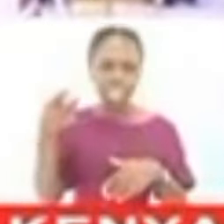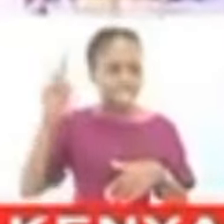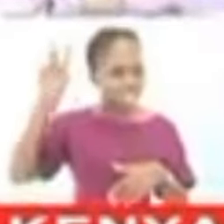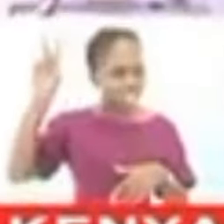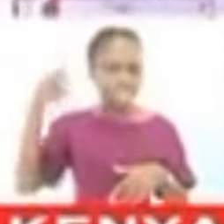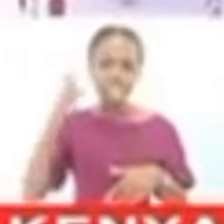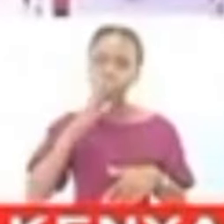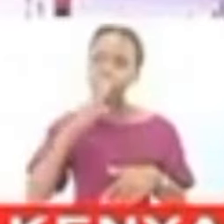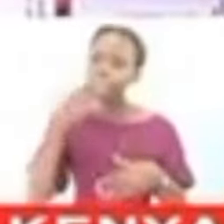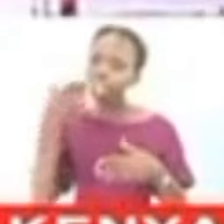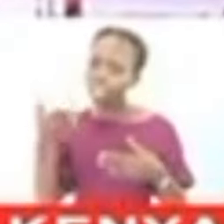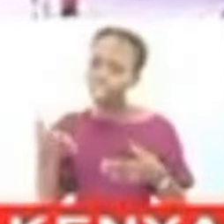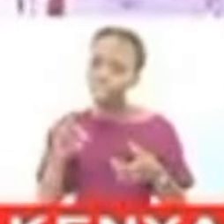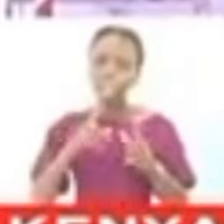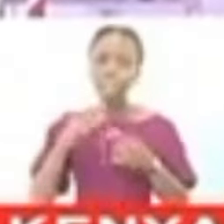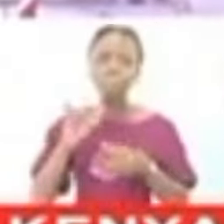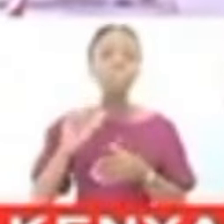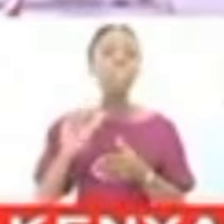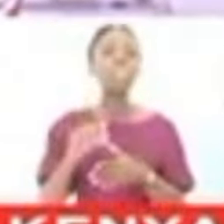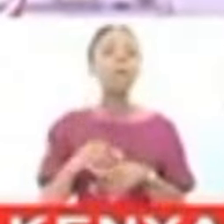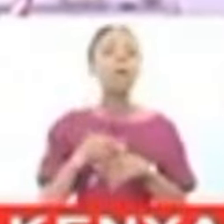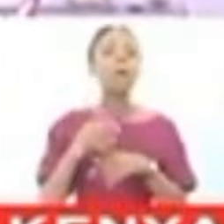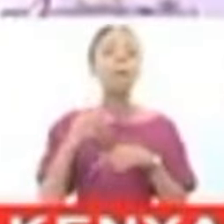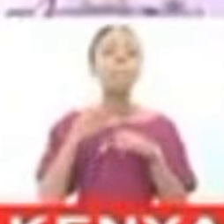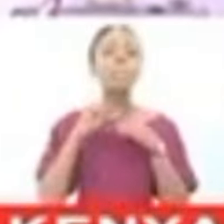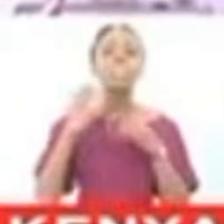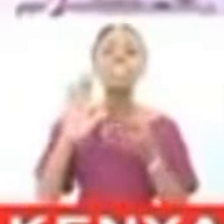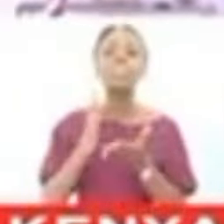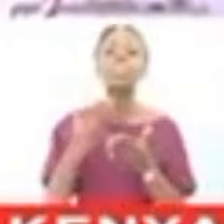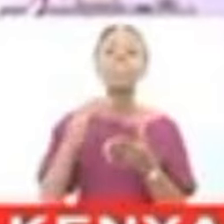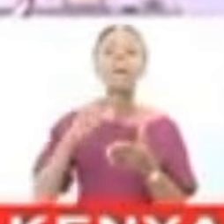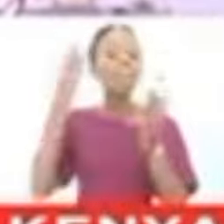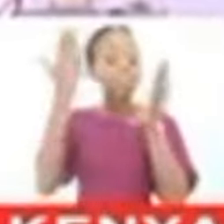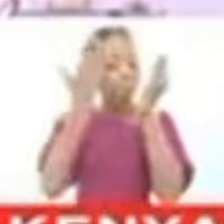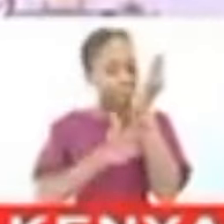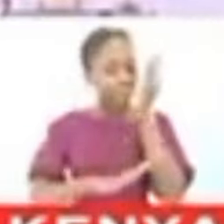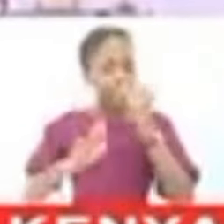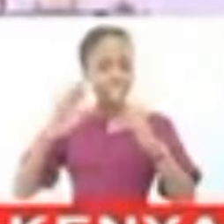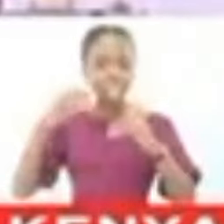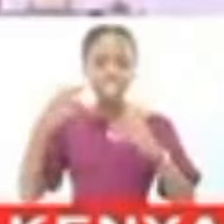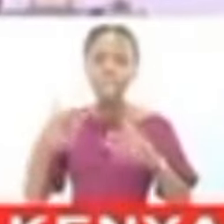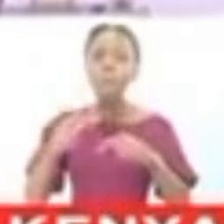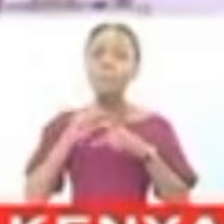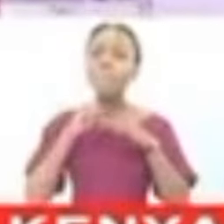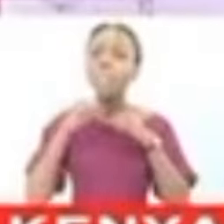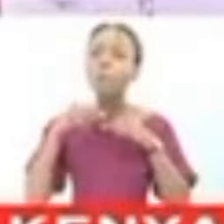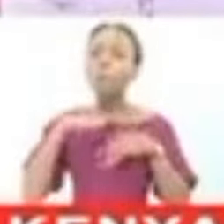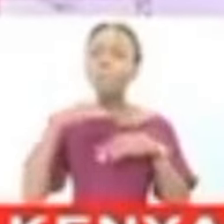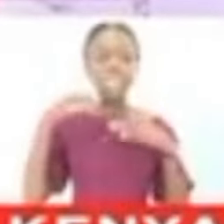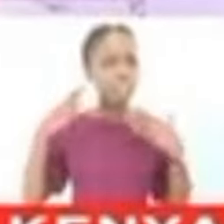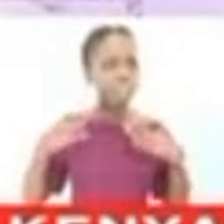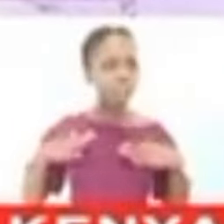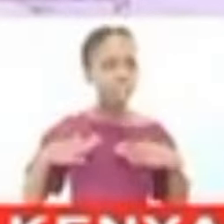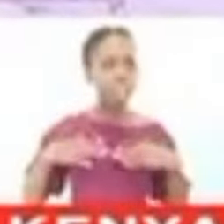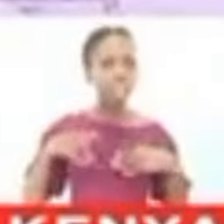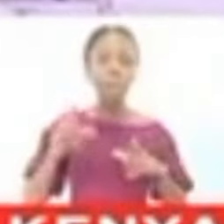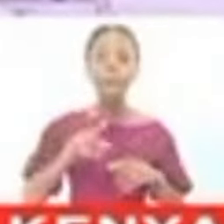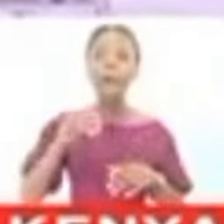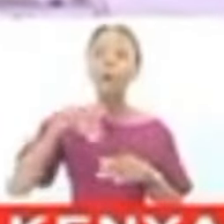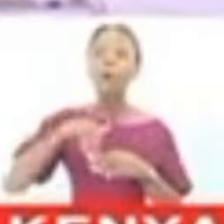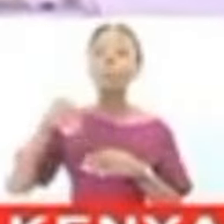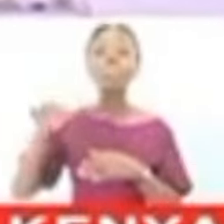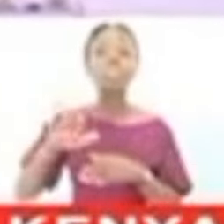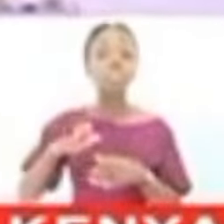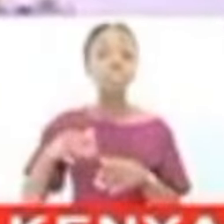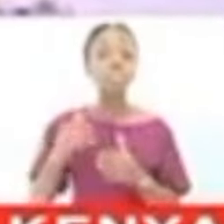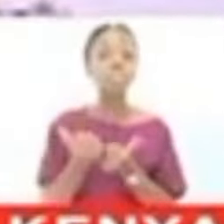hii Kenya inakuanga hivi? Akaniambia pastor, mengine ni mabaya kuliko haya. Akaniuliza pastor, umeua watu? Nikamwambia sikia,